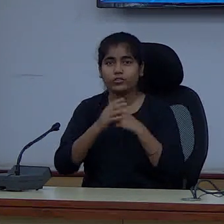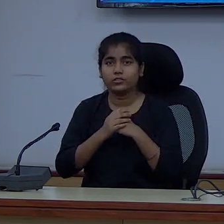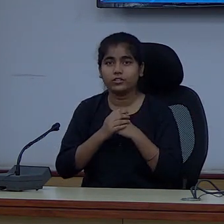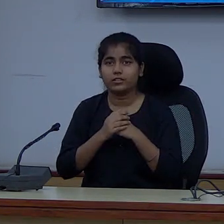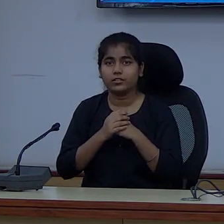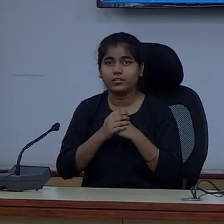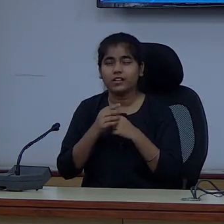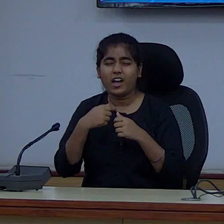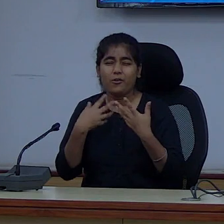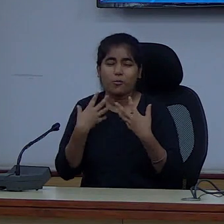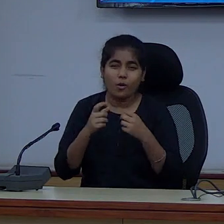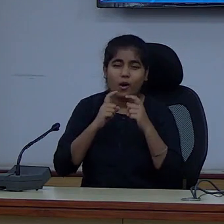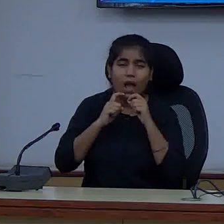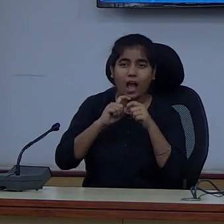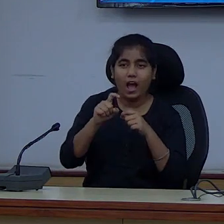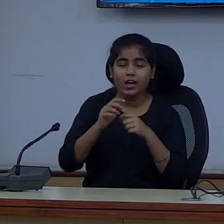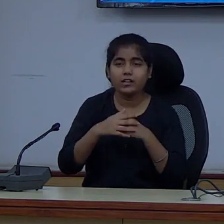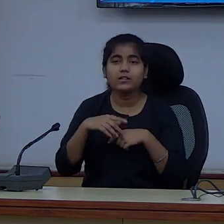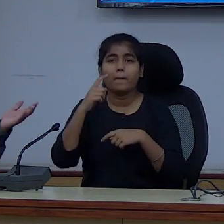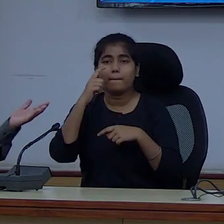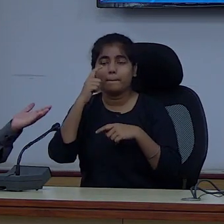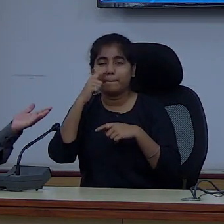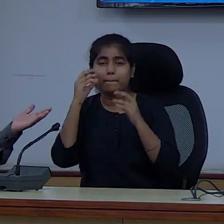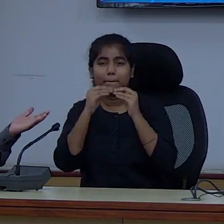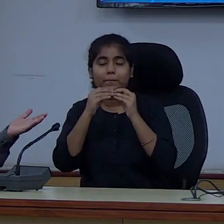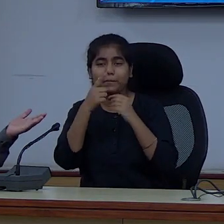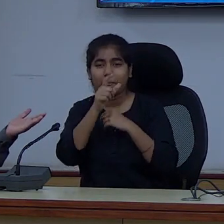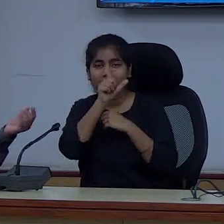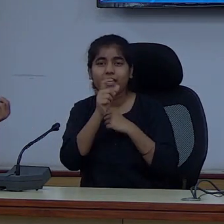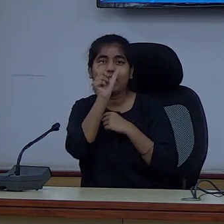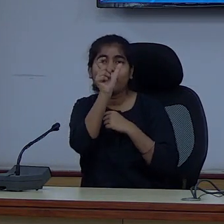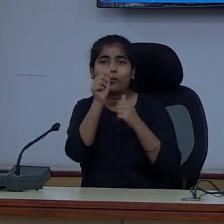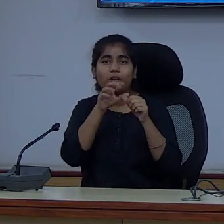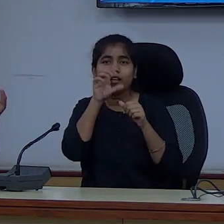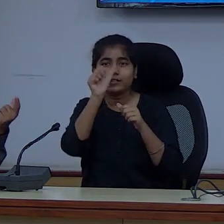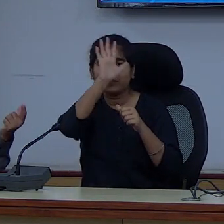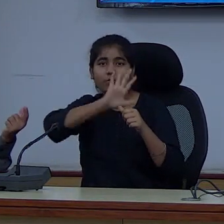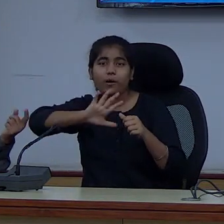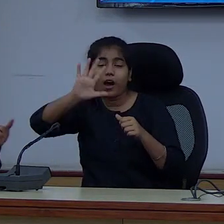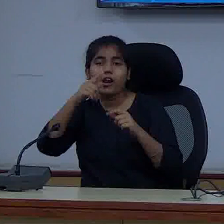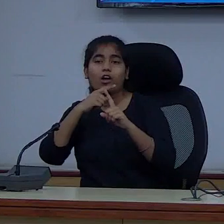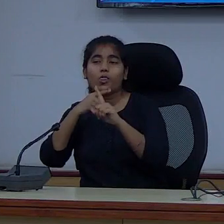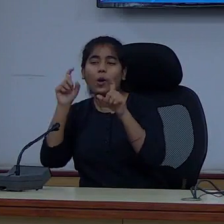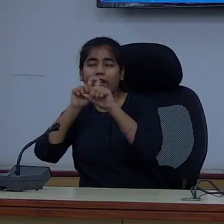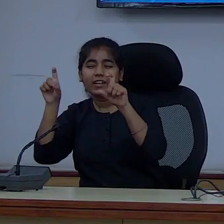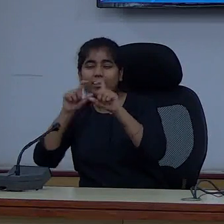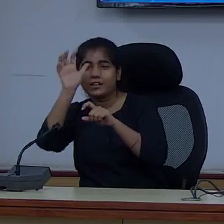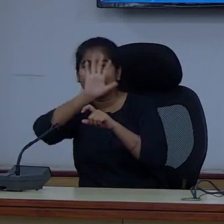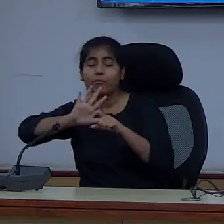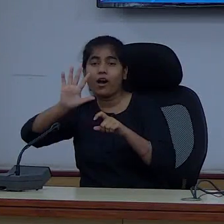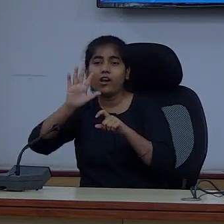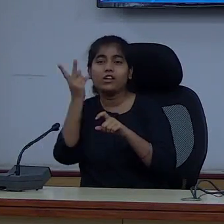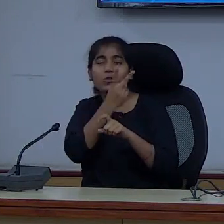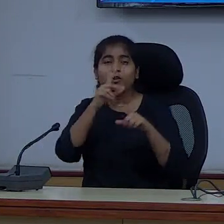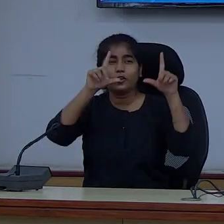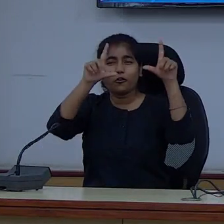लग गया होगा. मैं आपकी तरफ दोबारा वापस लौटूंगा. अब एक प्रश्न और भी पोशीदा सा है जिसको हम खुलासा करने की कोशिश करेंगे. डॉक्टर